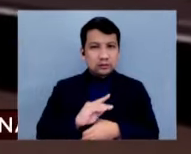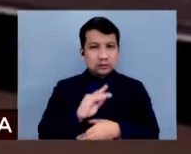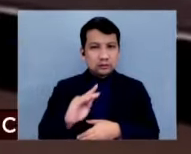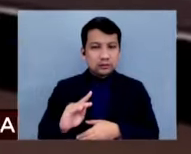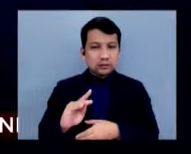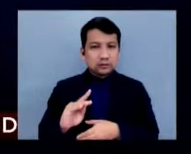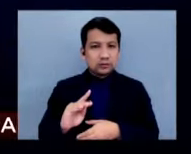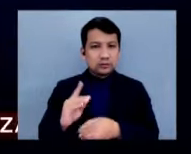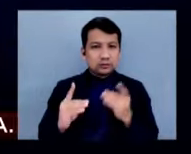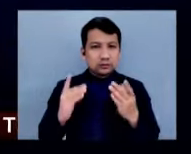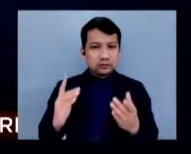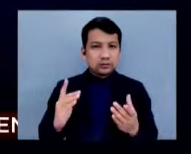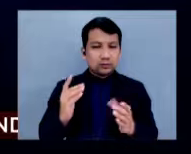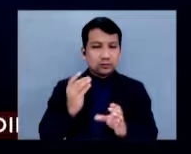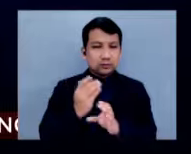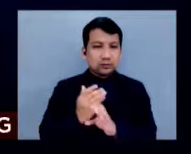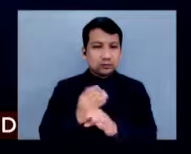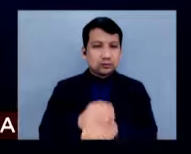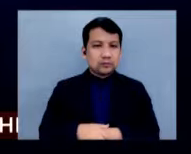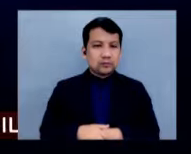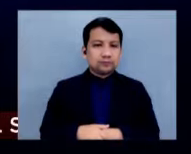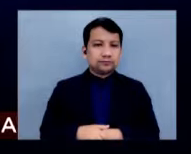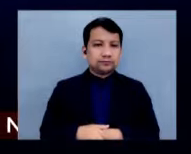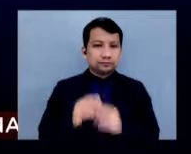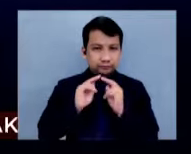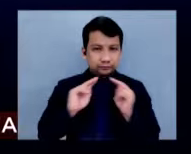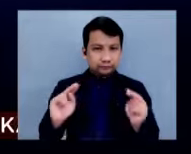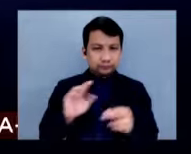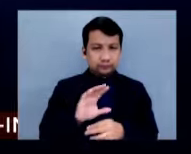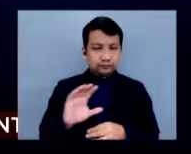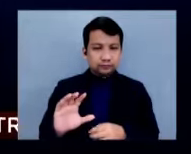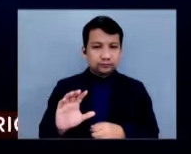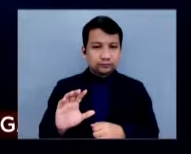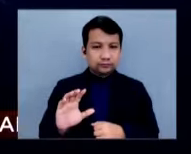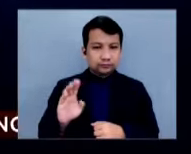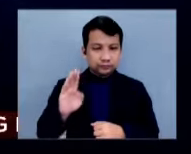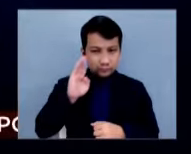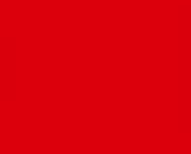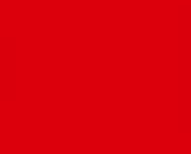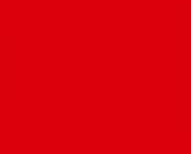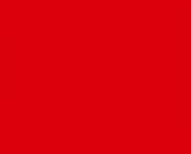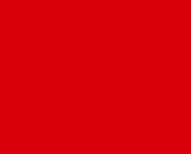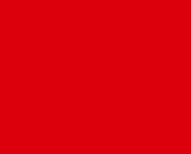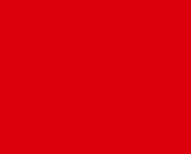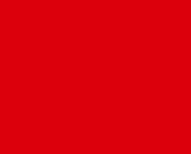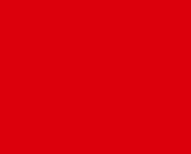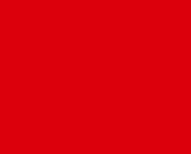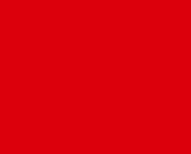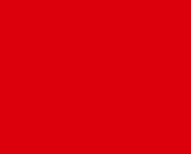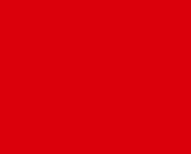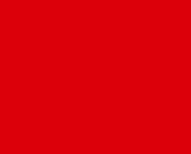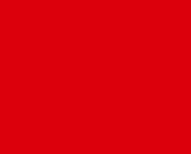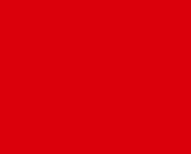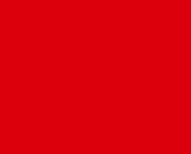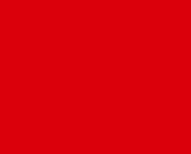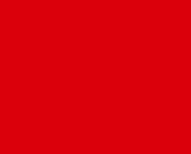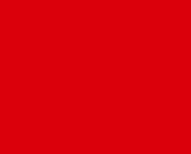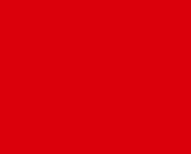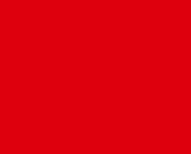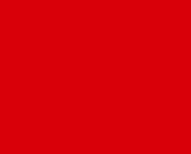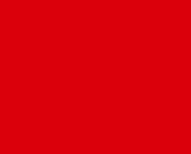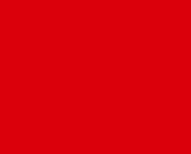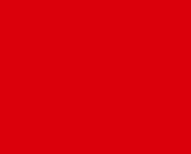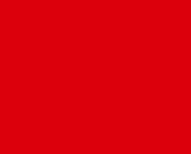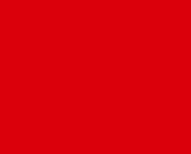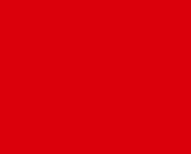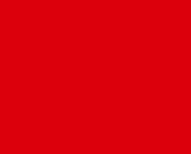ng sasakyan. Nagpapalita mula sa Frontline, Brian Basa, News 5. Mga kapatid, Ed Linggaw po.